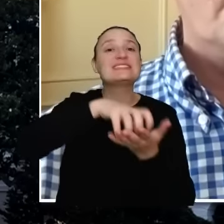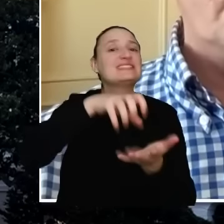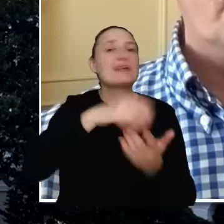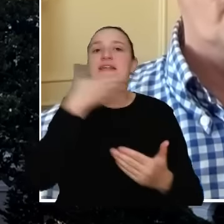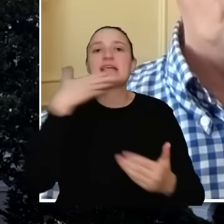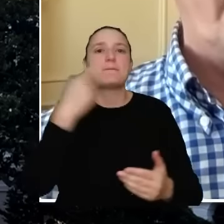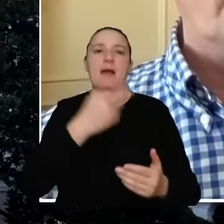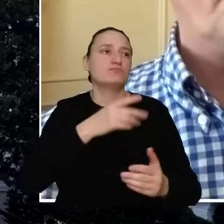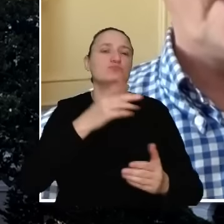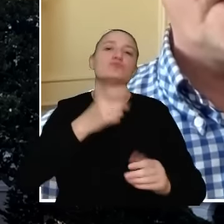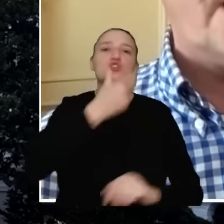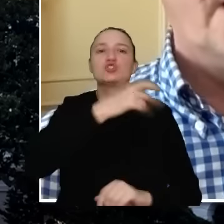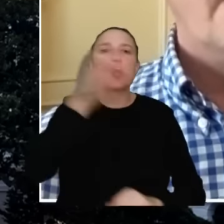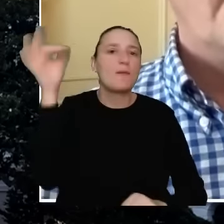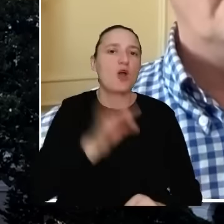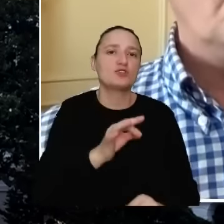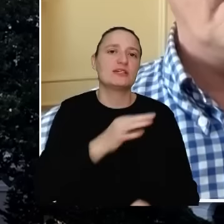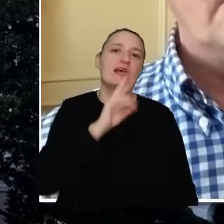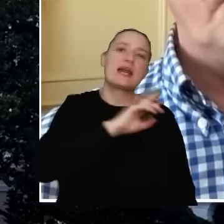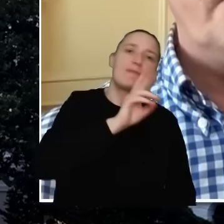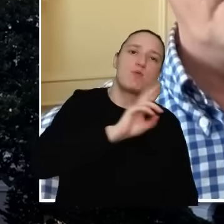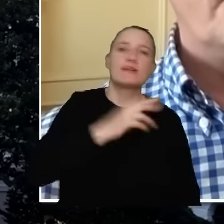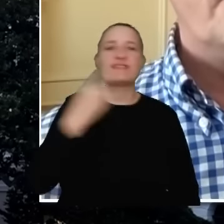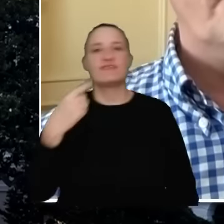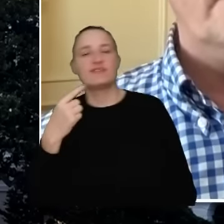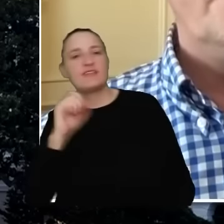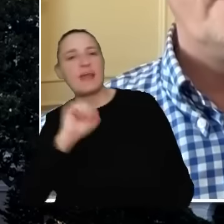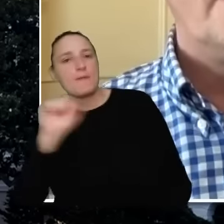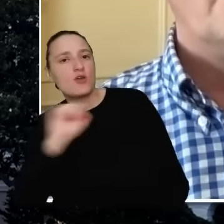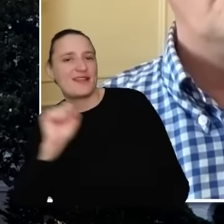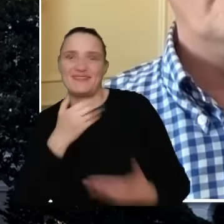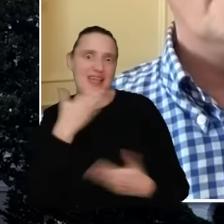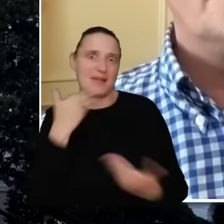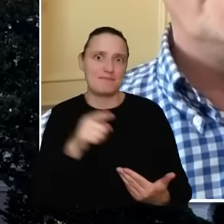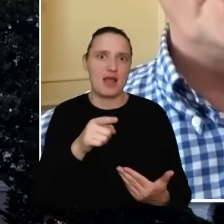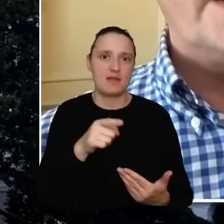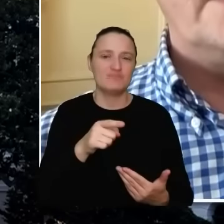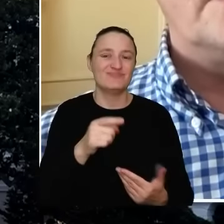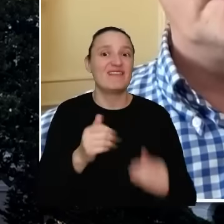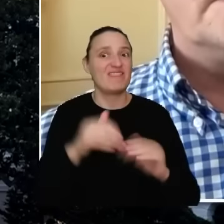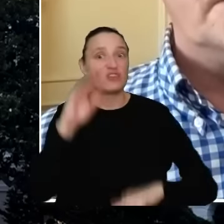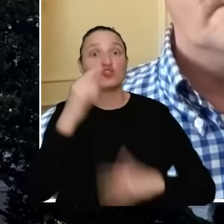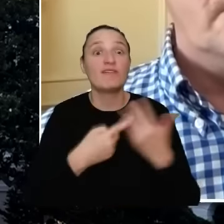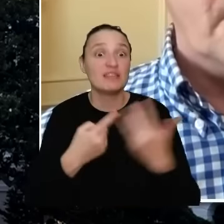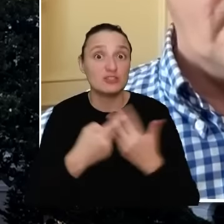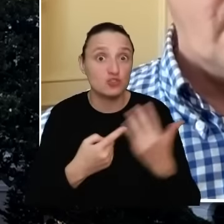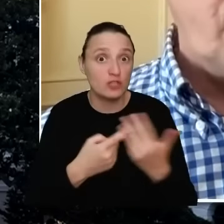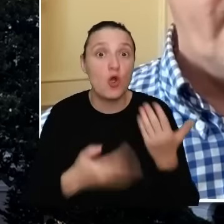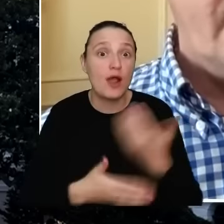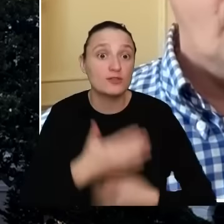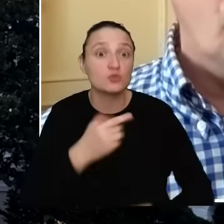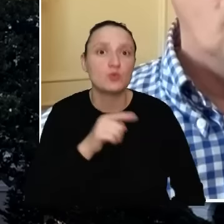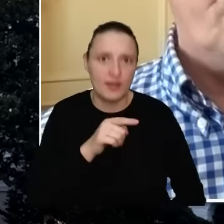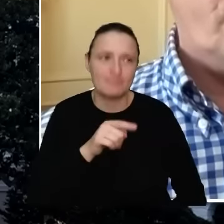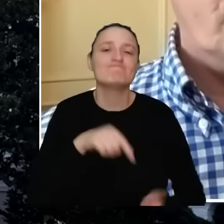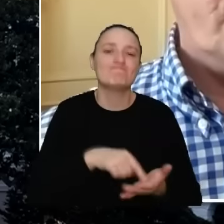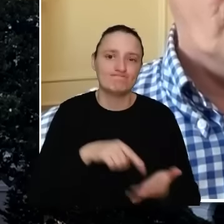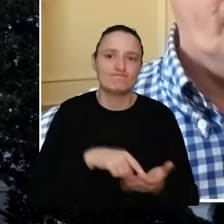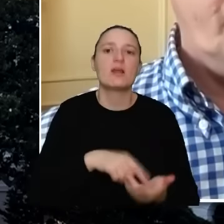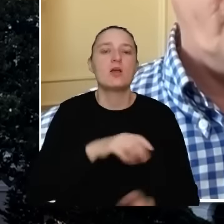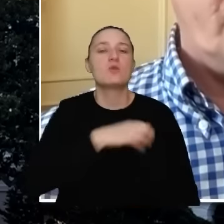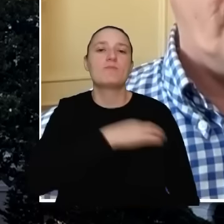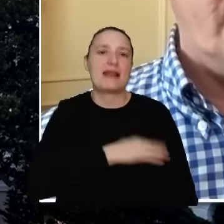One raz głosują na Republikanów, raz na Demokratów i z większości wyliczeń wynika, że dzisiaj no, Republikanie